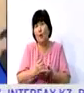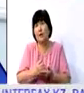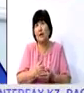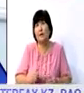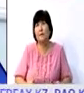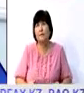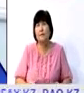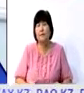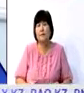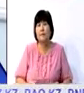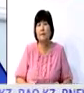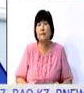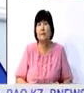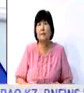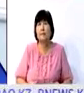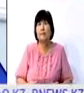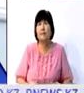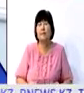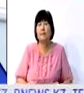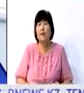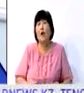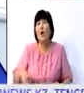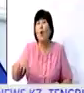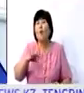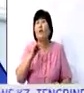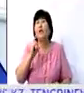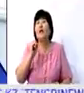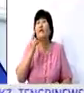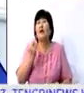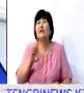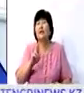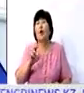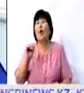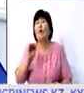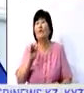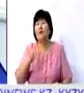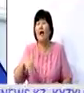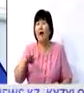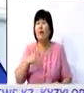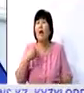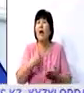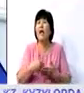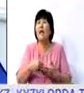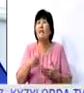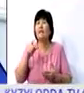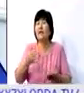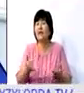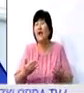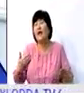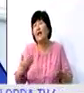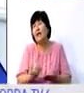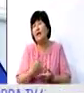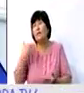Основная цель деятельности регионального офиса инновации. Өңірлік инновациялық офисінде біз негізінен аймаққа инвесторлар тарта отырып,